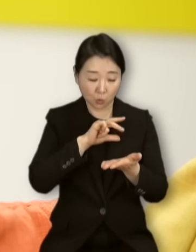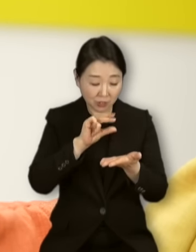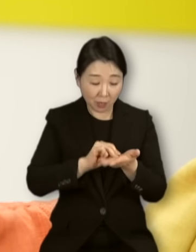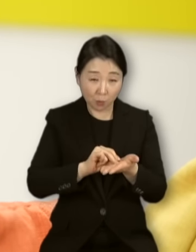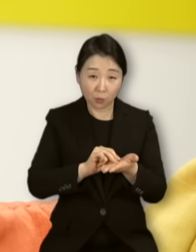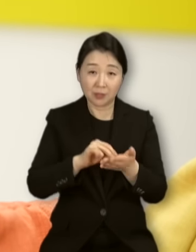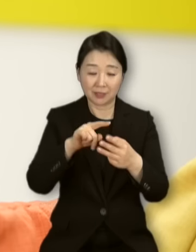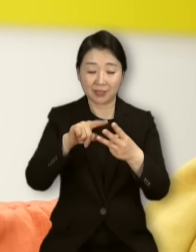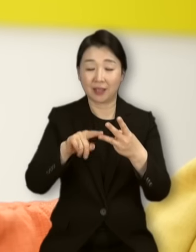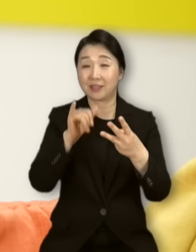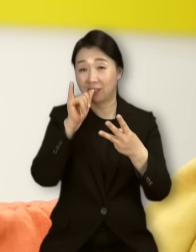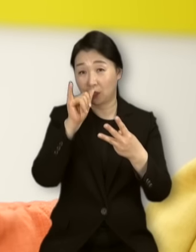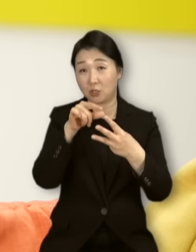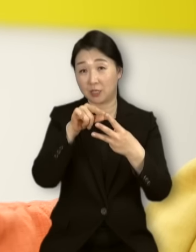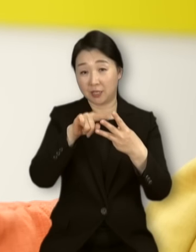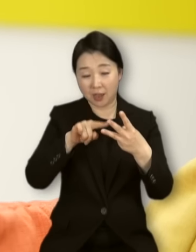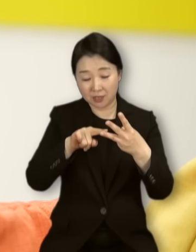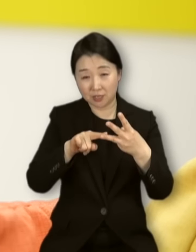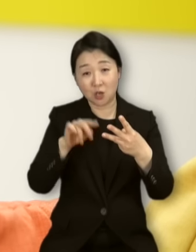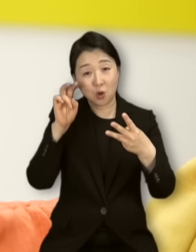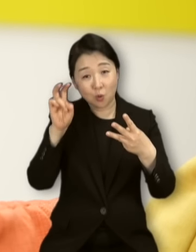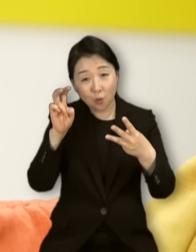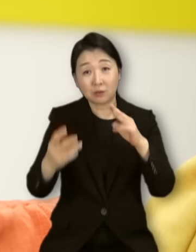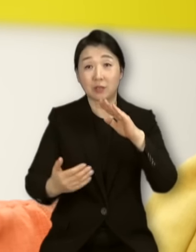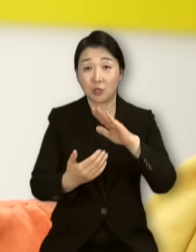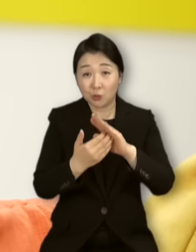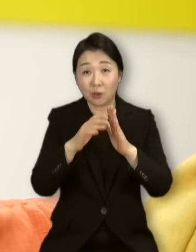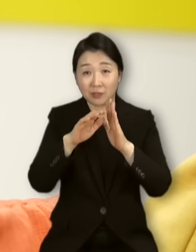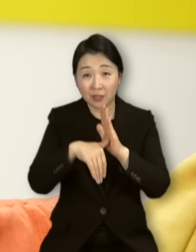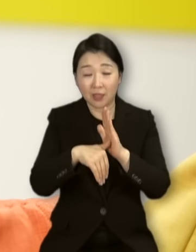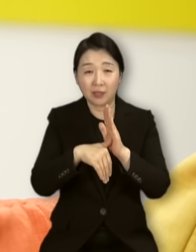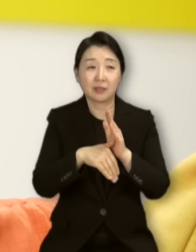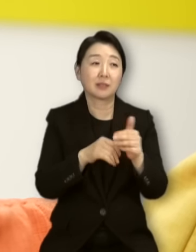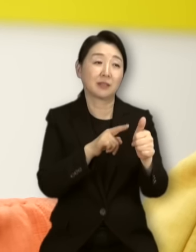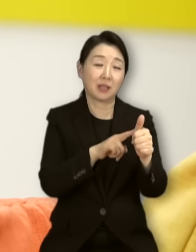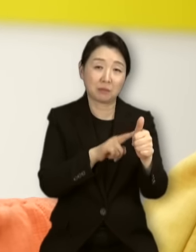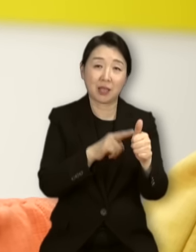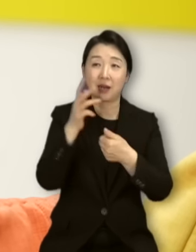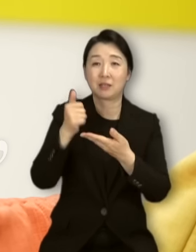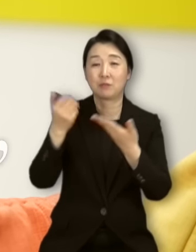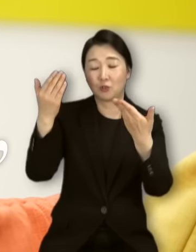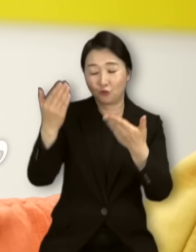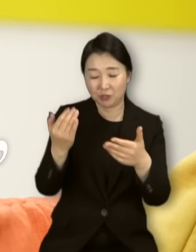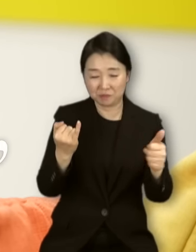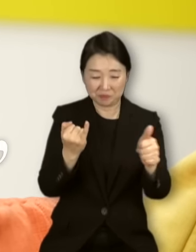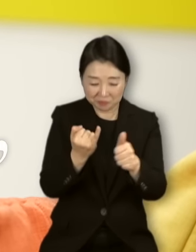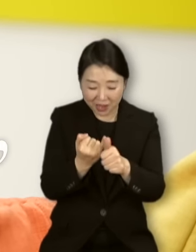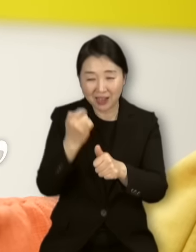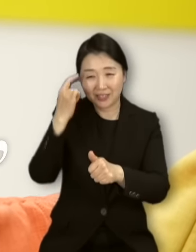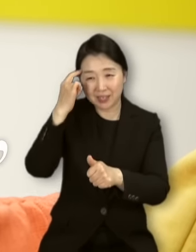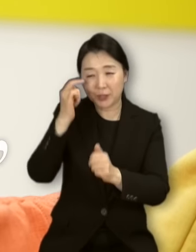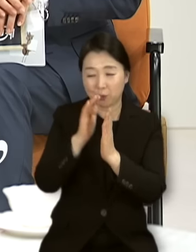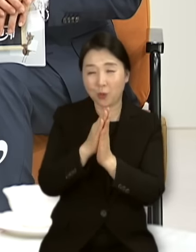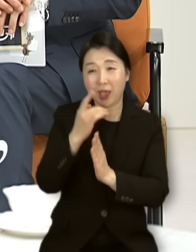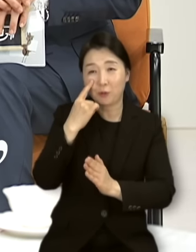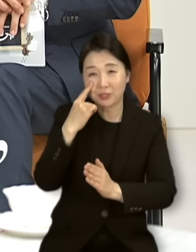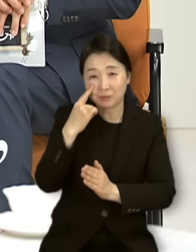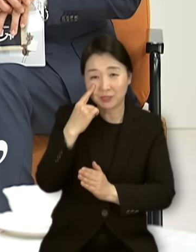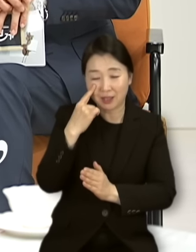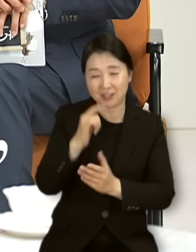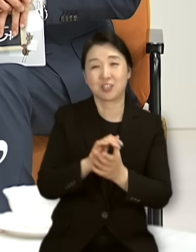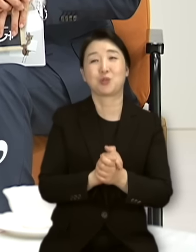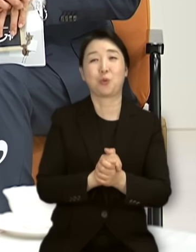가지를 적는데이 세 가지가 혹시 이루어지면 그 남자가 하나님이 주신 배필이 생각하고 기도하겠습니다는